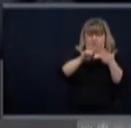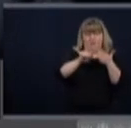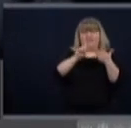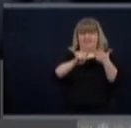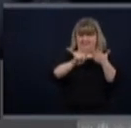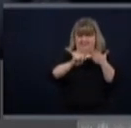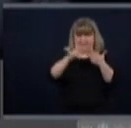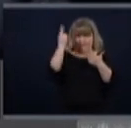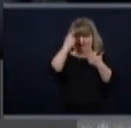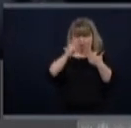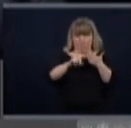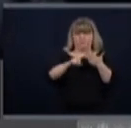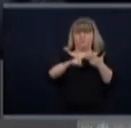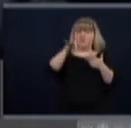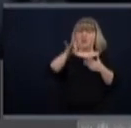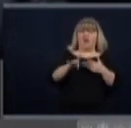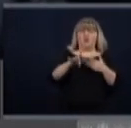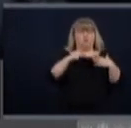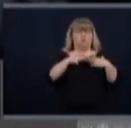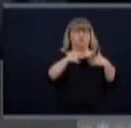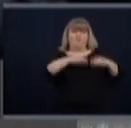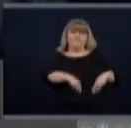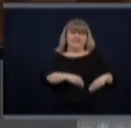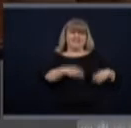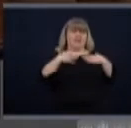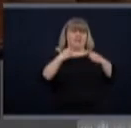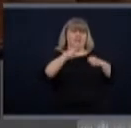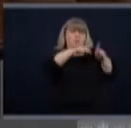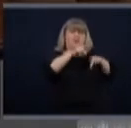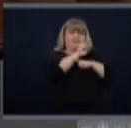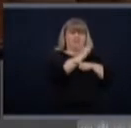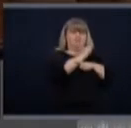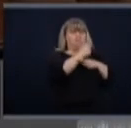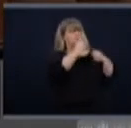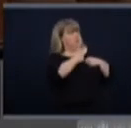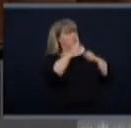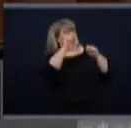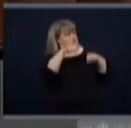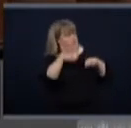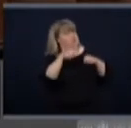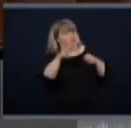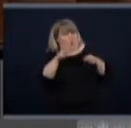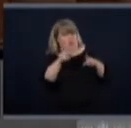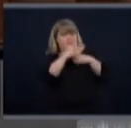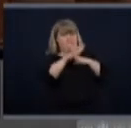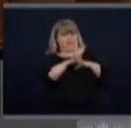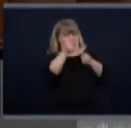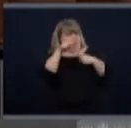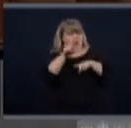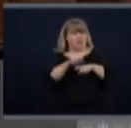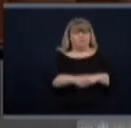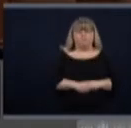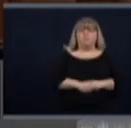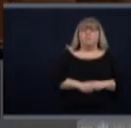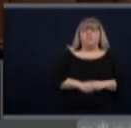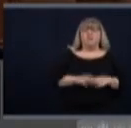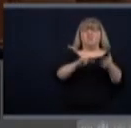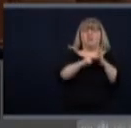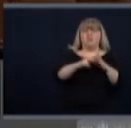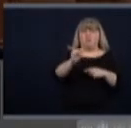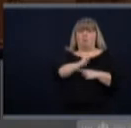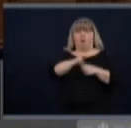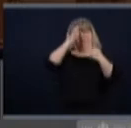Parce qu'on a le OK de la santé publique. Donc, ce n'est pas une décision qui est sur la gueule,